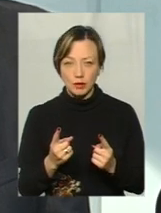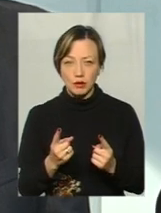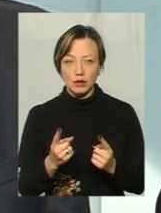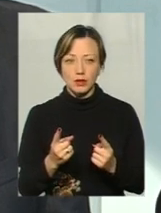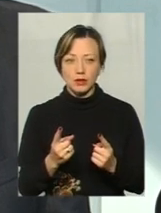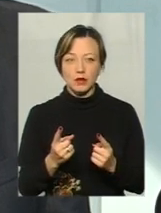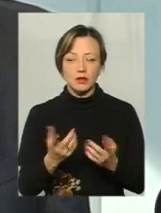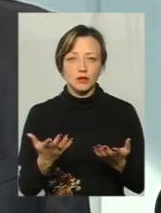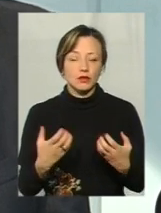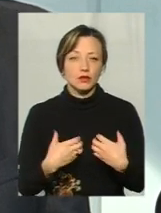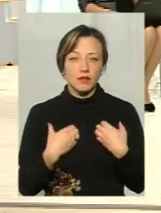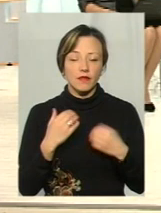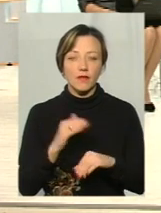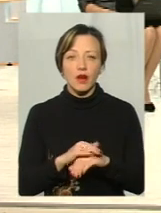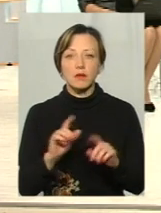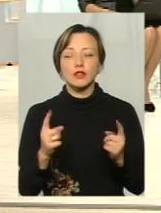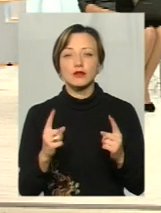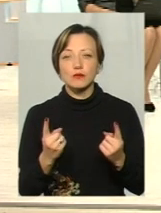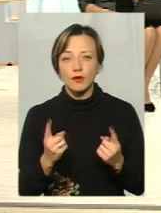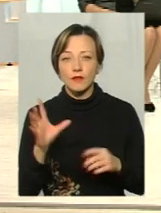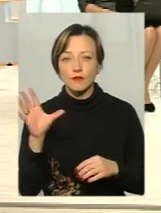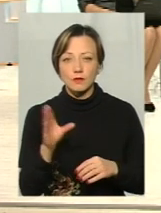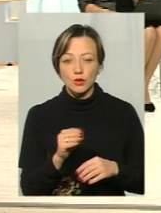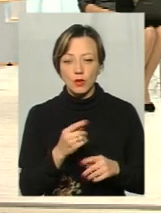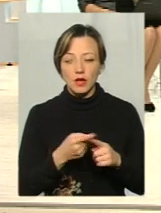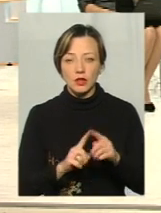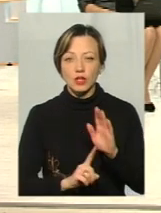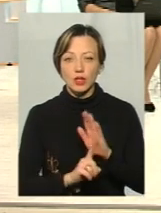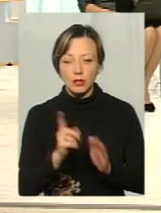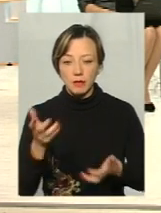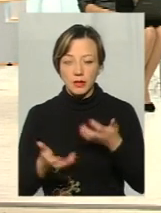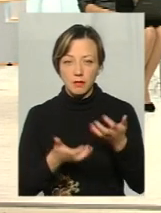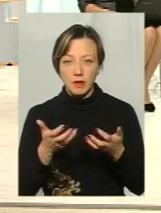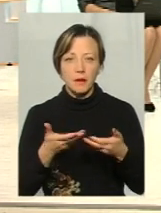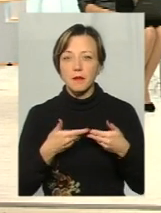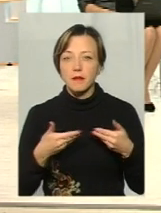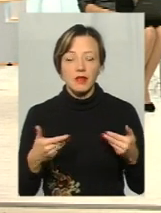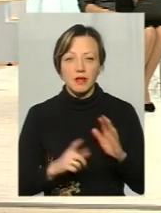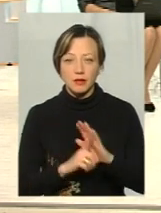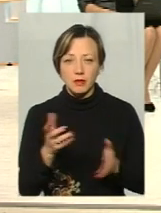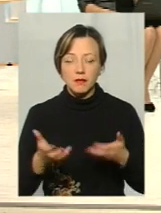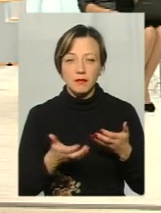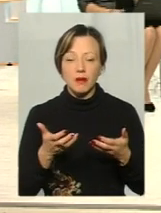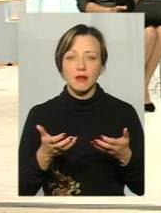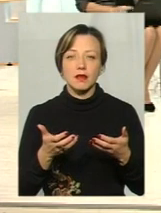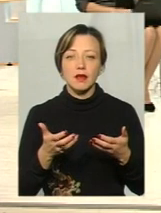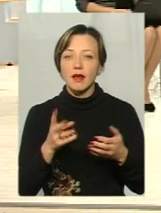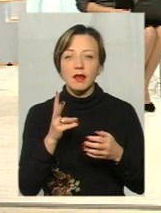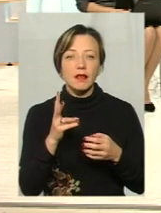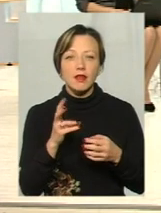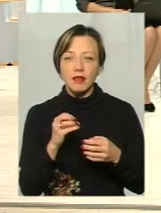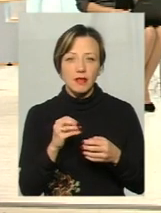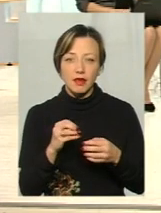еще вопиющий факт? Почему, собственно говоря, все это начали мы поднимать? И не, мы начали поднимать, не